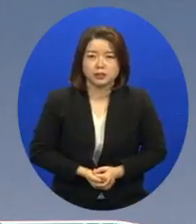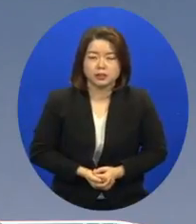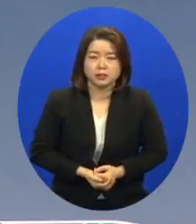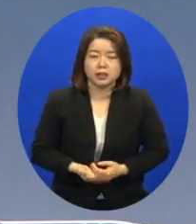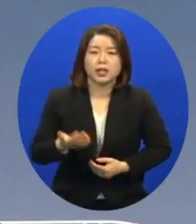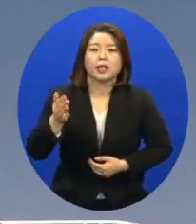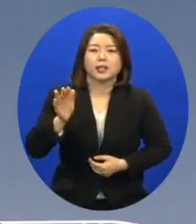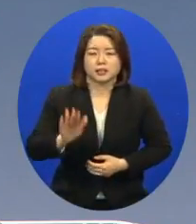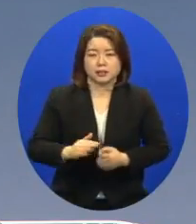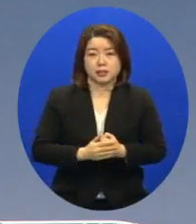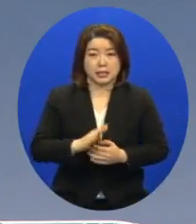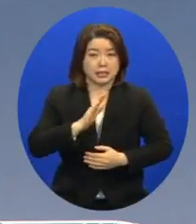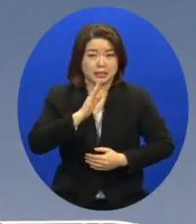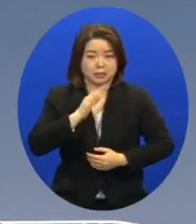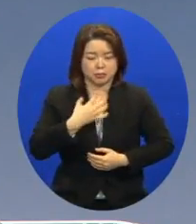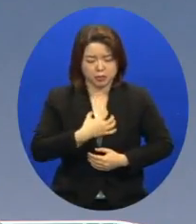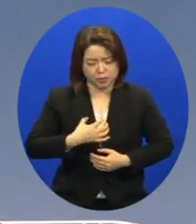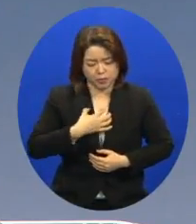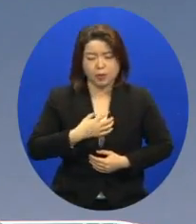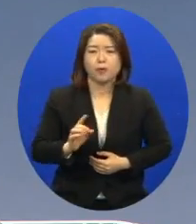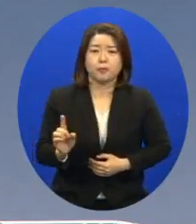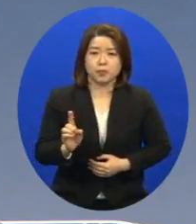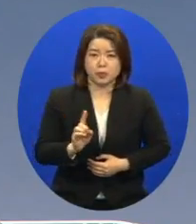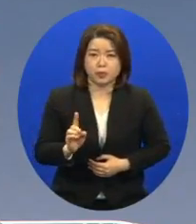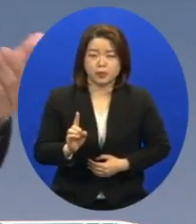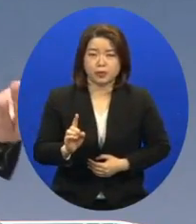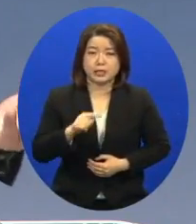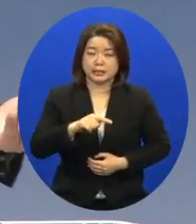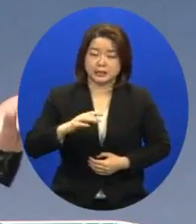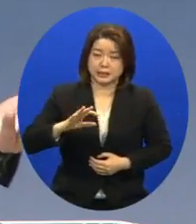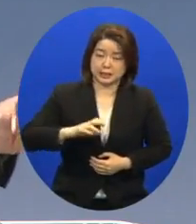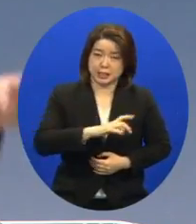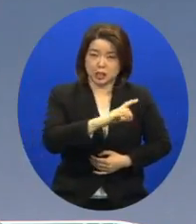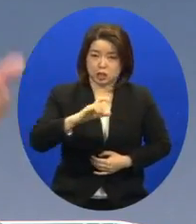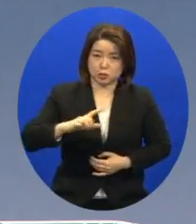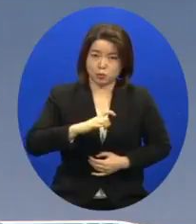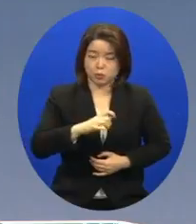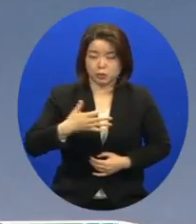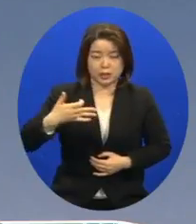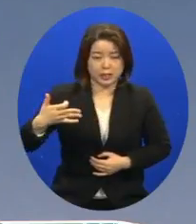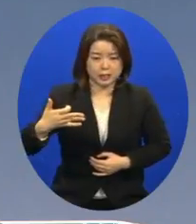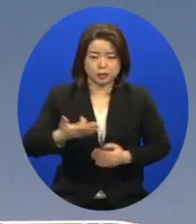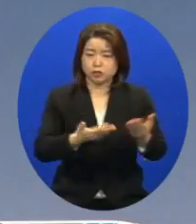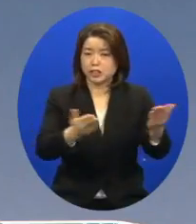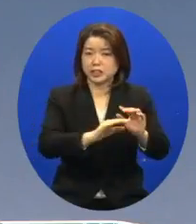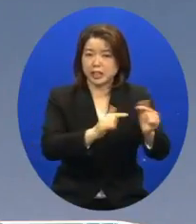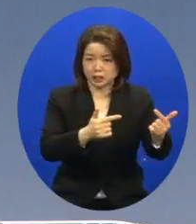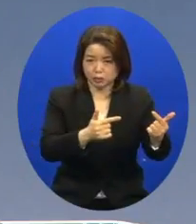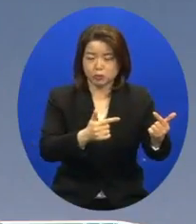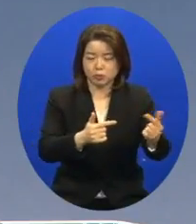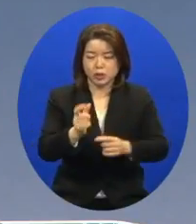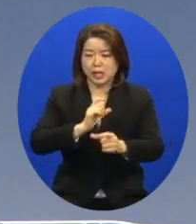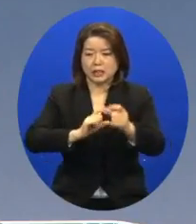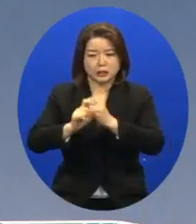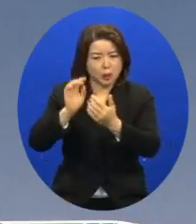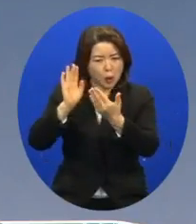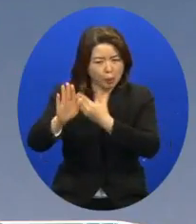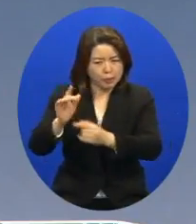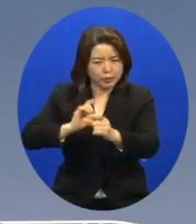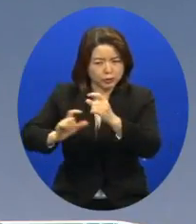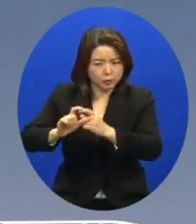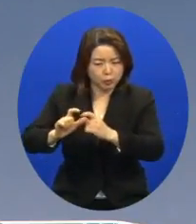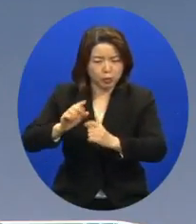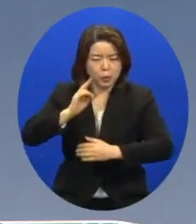그러나 정말 걱정이 되는 것은 이 코로나 1구 사태가 아니고 더 두려운 일이 앞으로